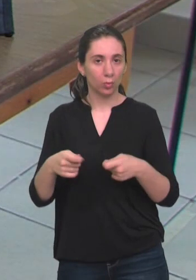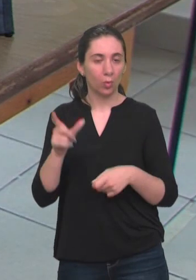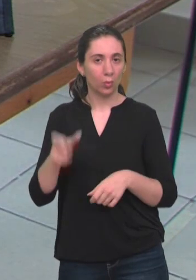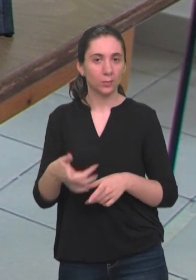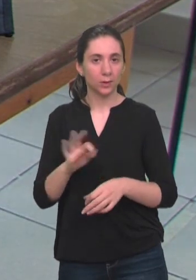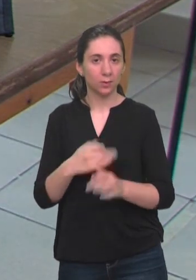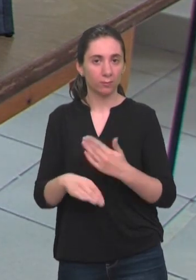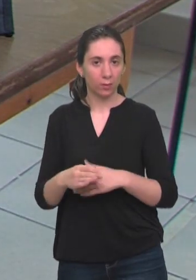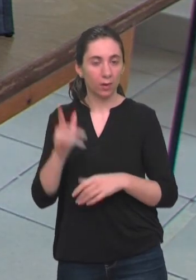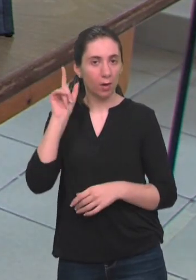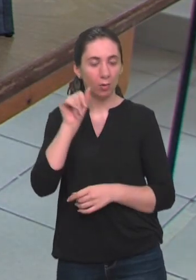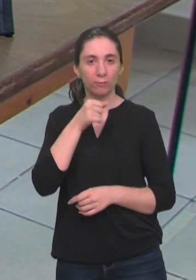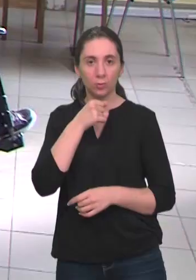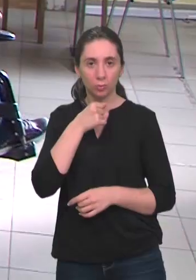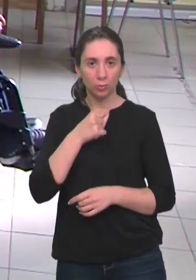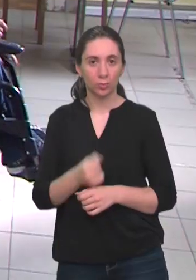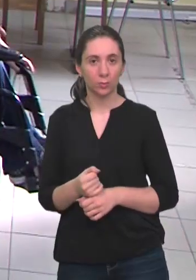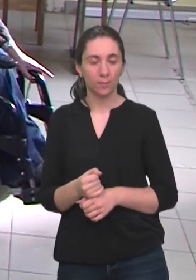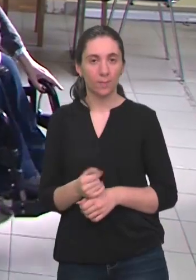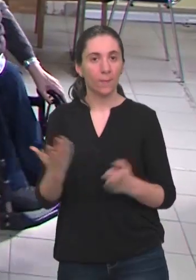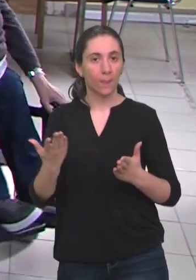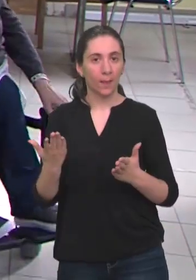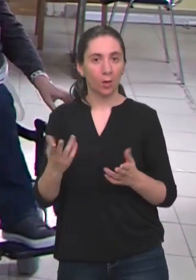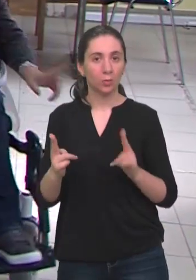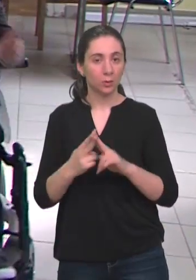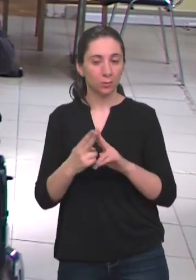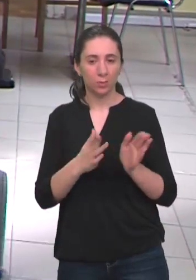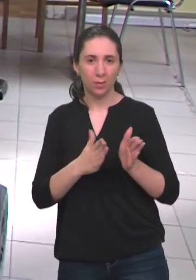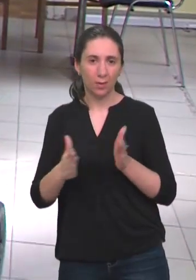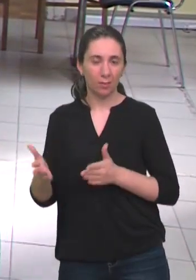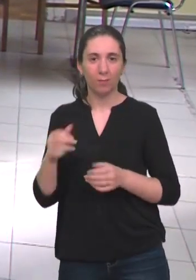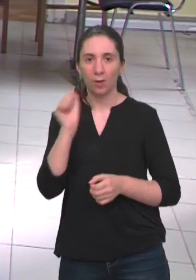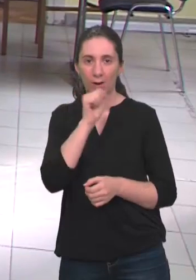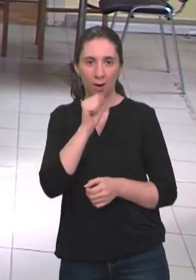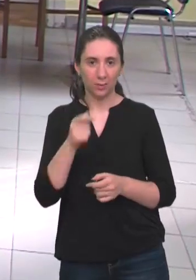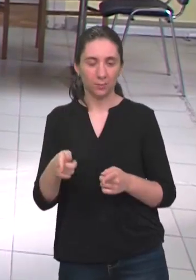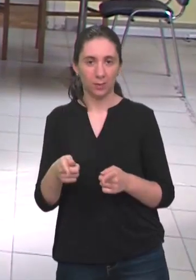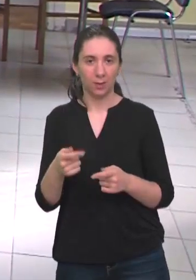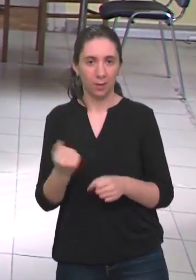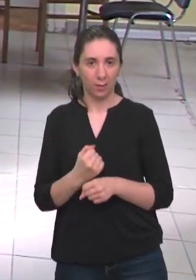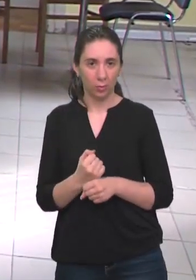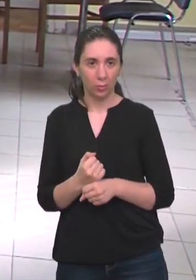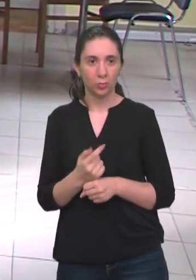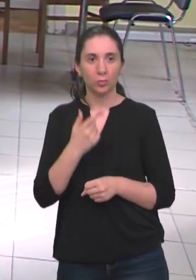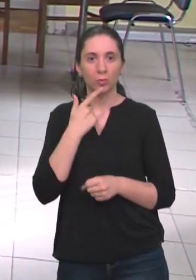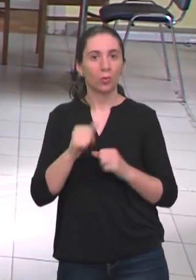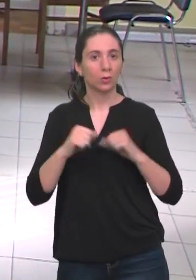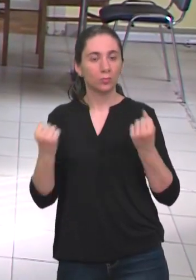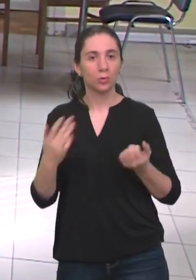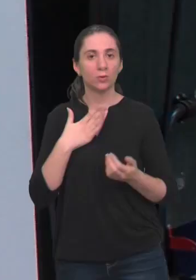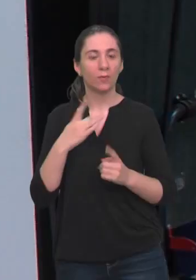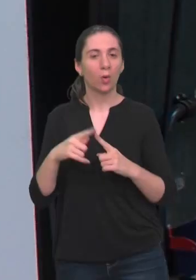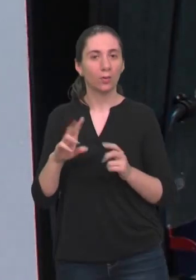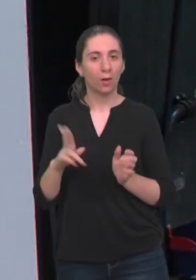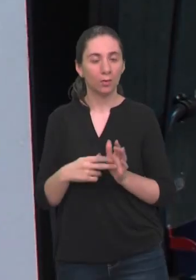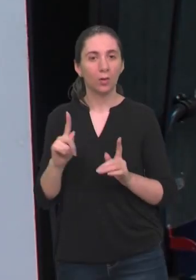s invaliditetom Karlovačke županije tako se sastaju redovito na glazbenim radionicama na kojima razvijaju svoje talente